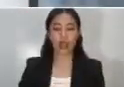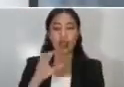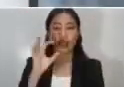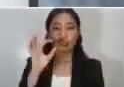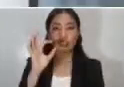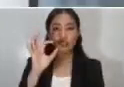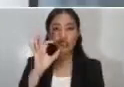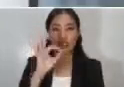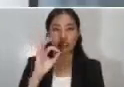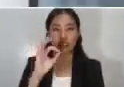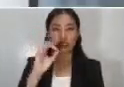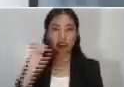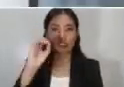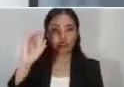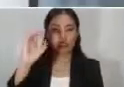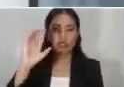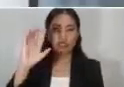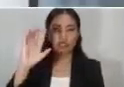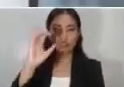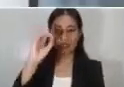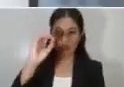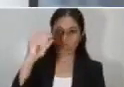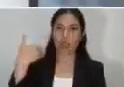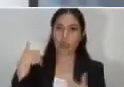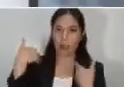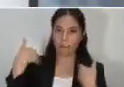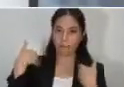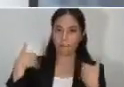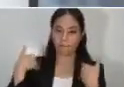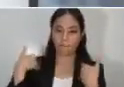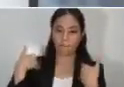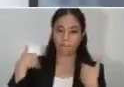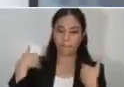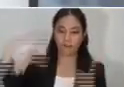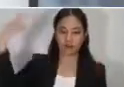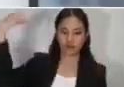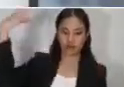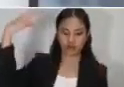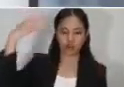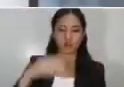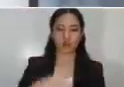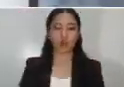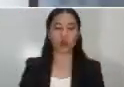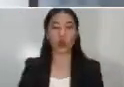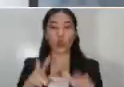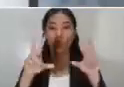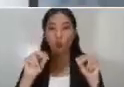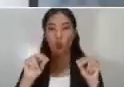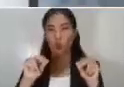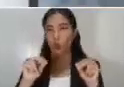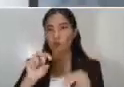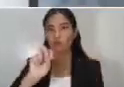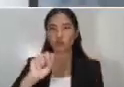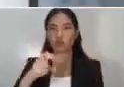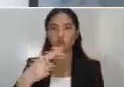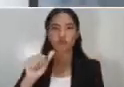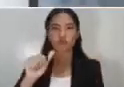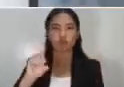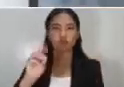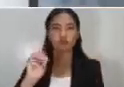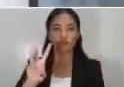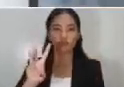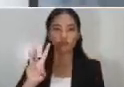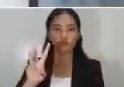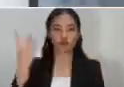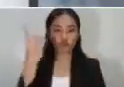sa Metro Manila tuwing sasapit ang tanghaling tapat ng August 13. Matinding init ang ibinibigay nito sa kalupaan at